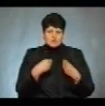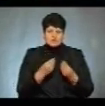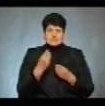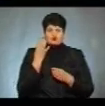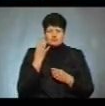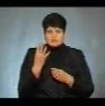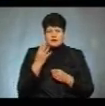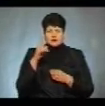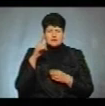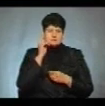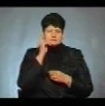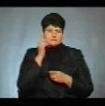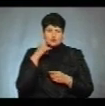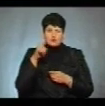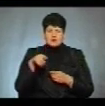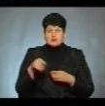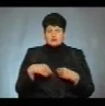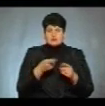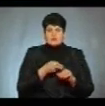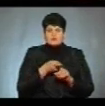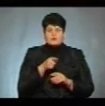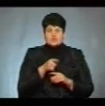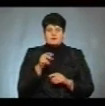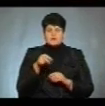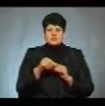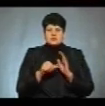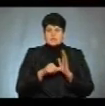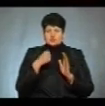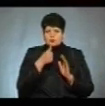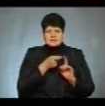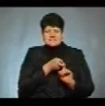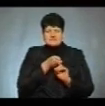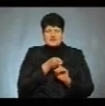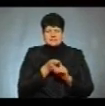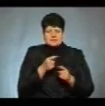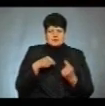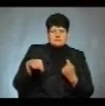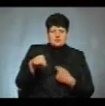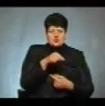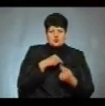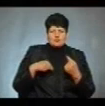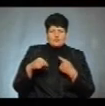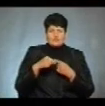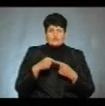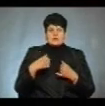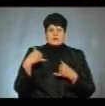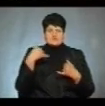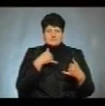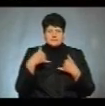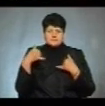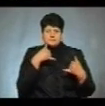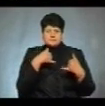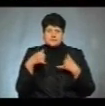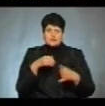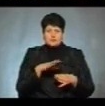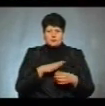чотирьом підсудним. Вони, за словами Леоніда Бучковського, у 2016 році зв'язувалися між собою. Дзвінки трьох з підозрюваних одне до одного